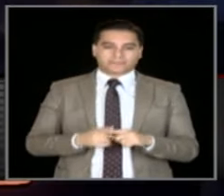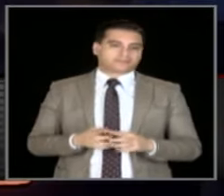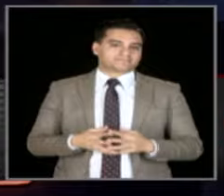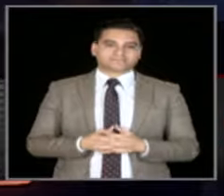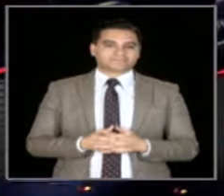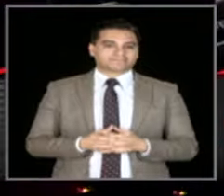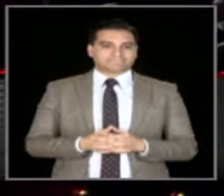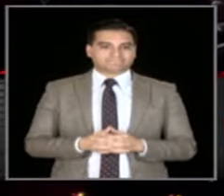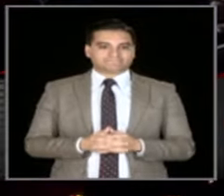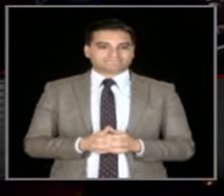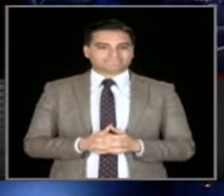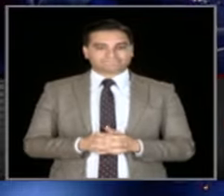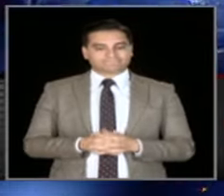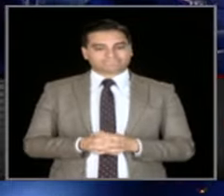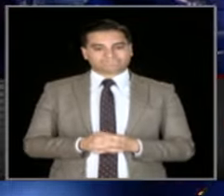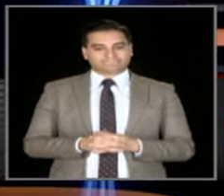خاطئه.